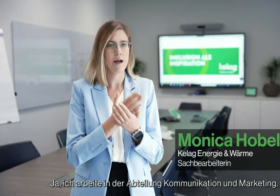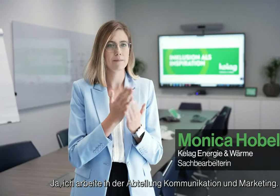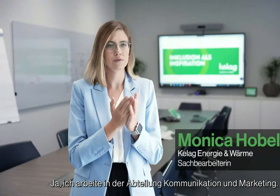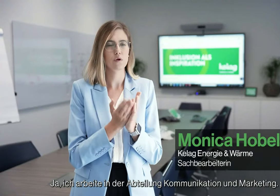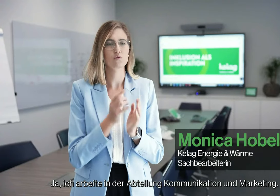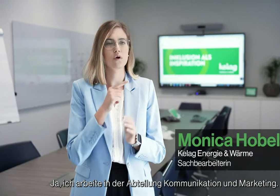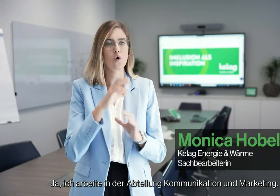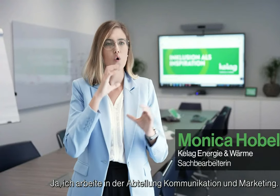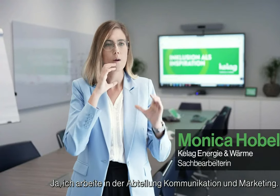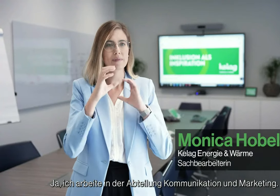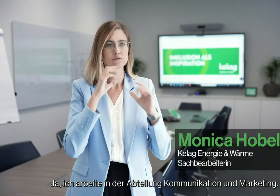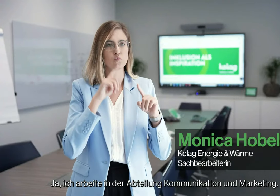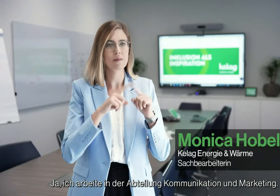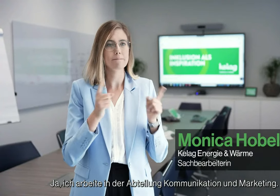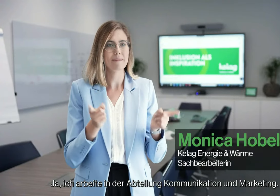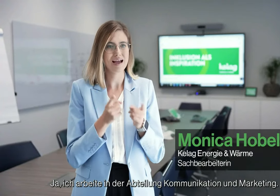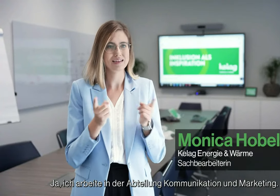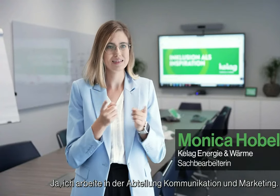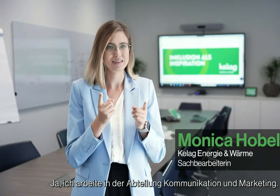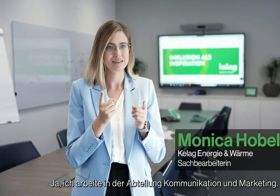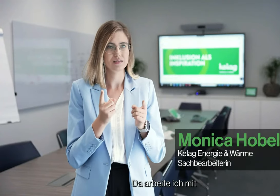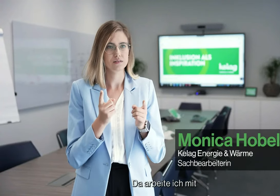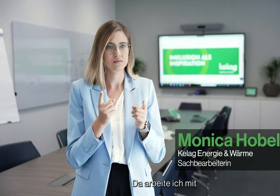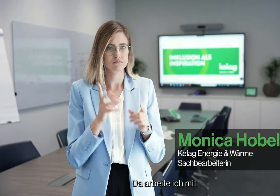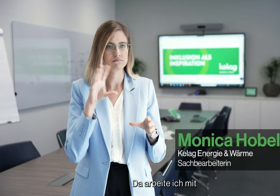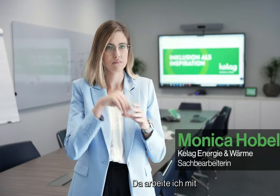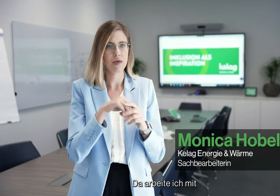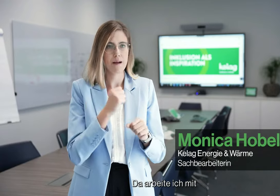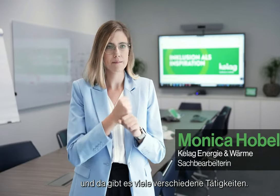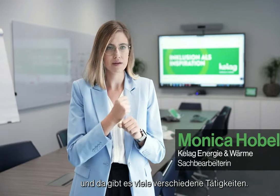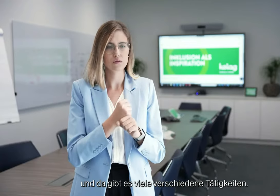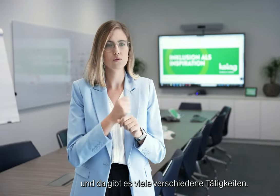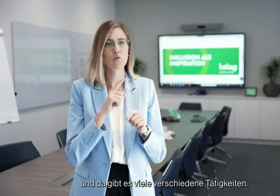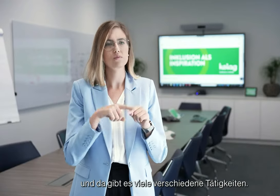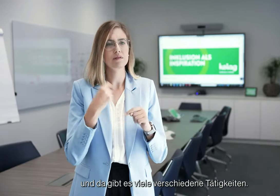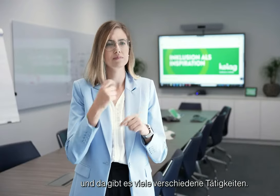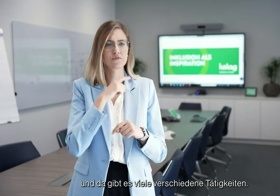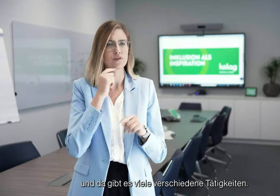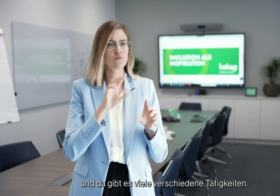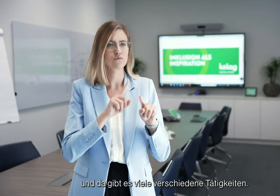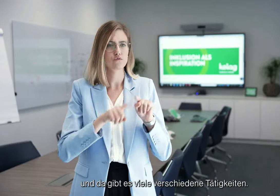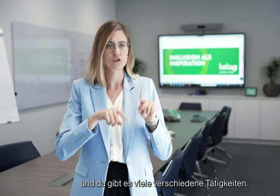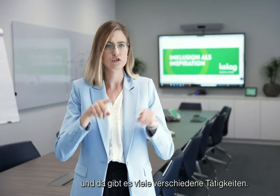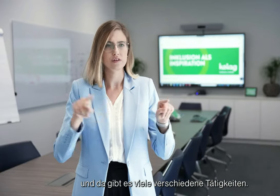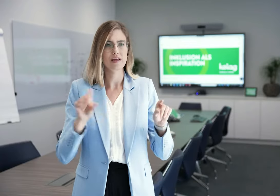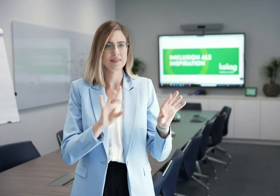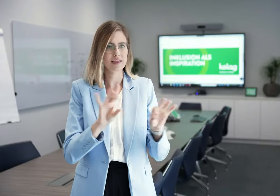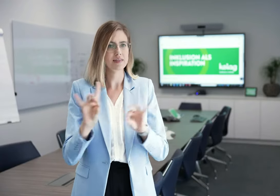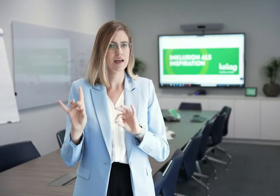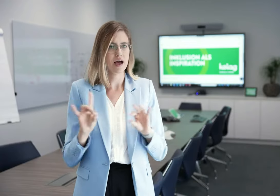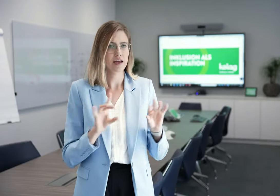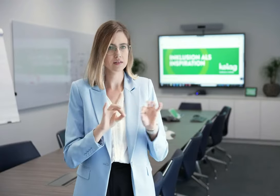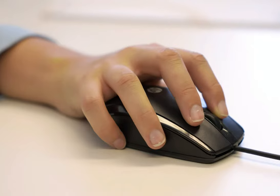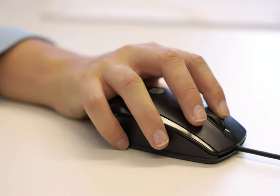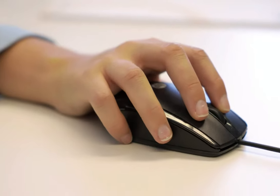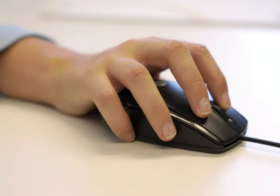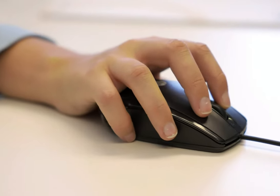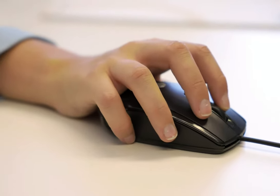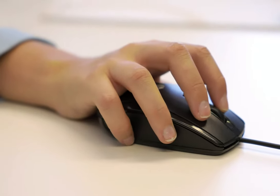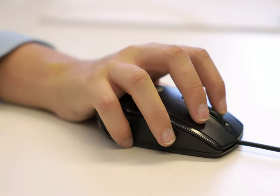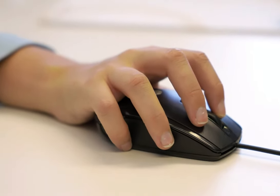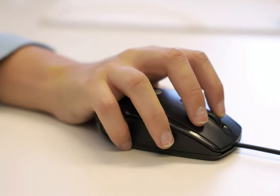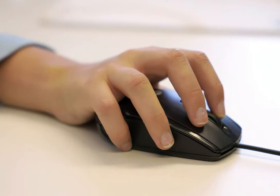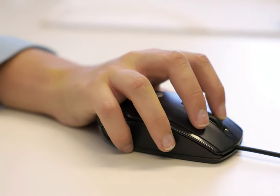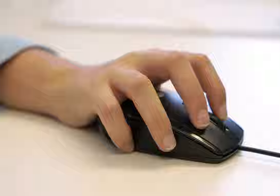in der Abteilung Kommunikation und Marketing. Da arbeite ich mit und da gibt es viele verschiedene Tätigkeiten.